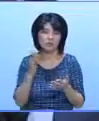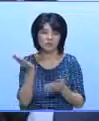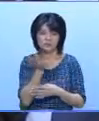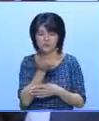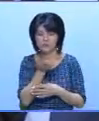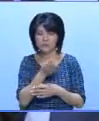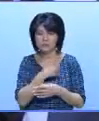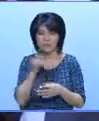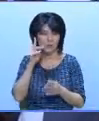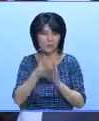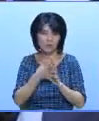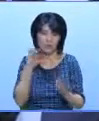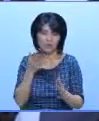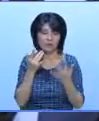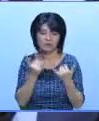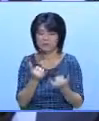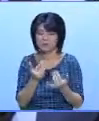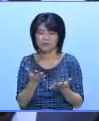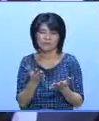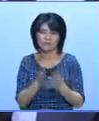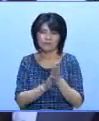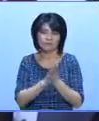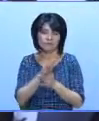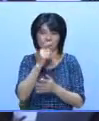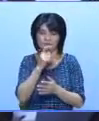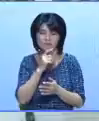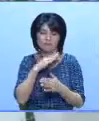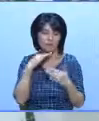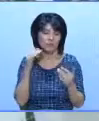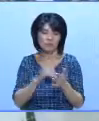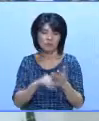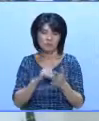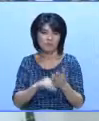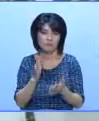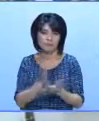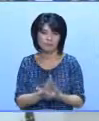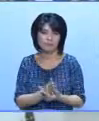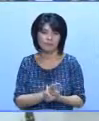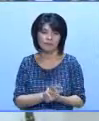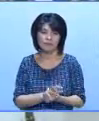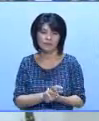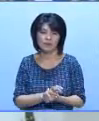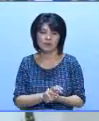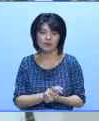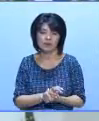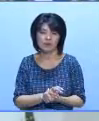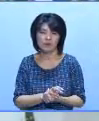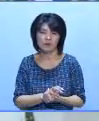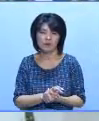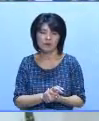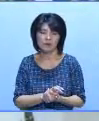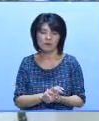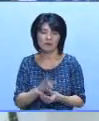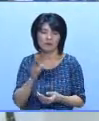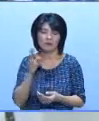бүгінде функционалдық сауаттылыққа көп көңіл бөлініп отыр. Бұған мынадай себеп бар. Бала өз-өзін бағалай білу керек. Өзі